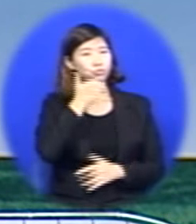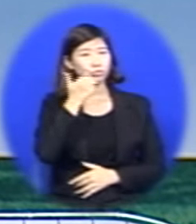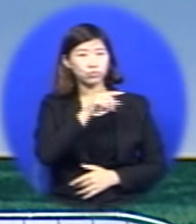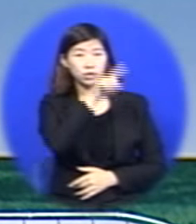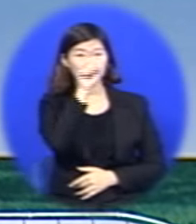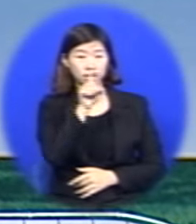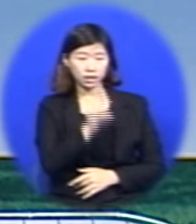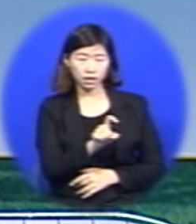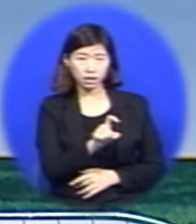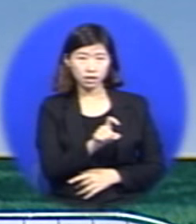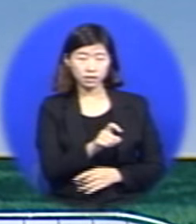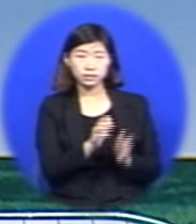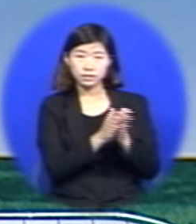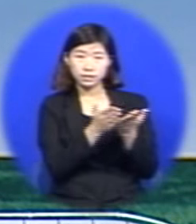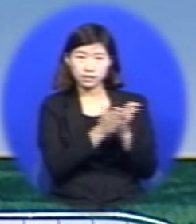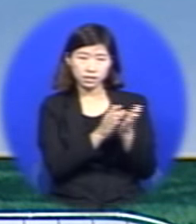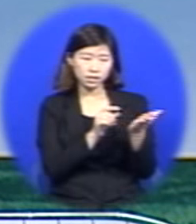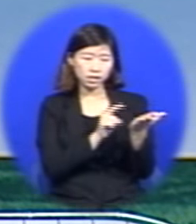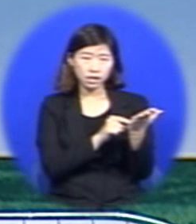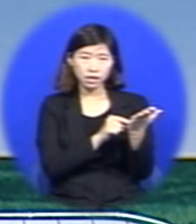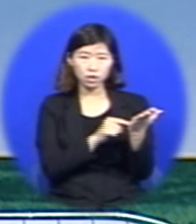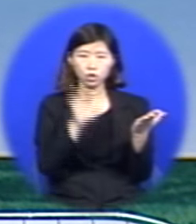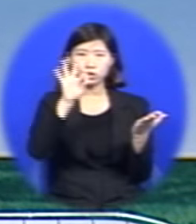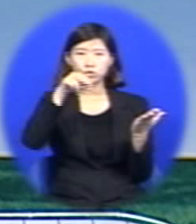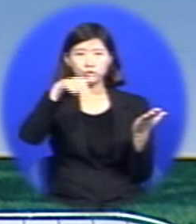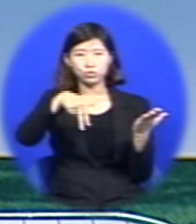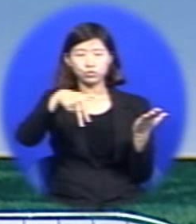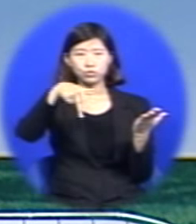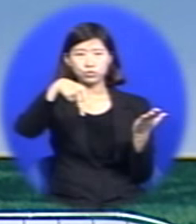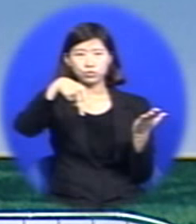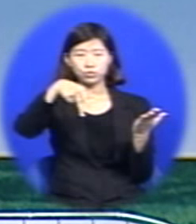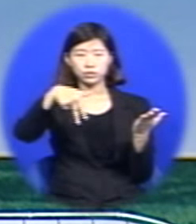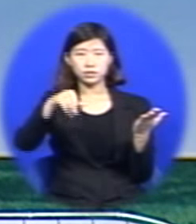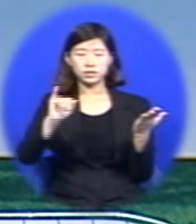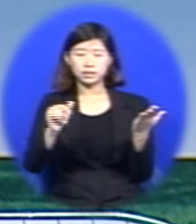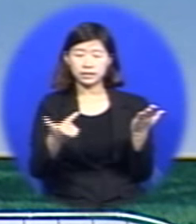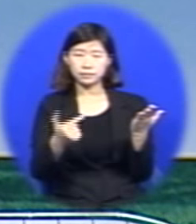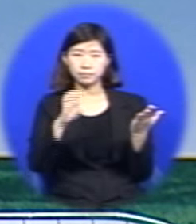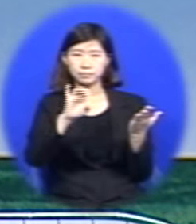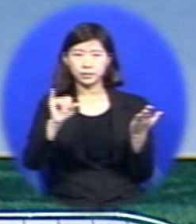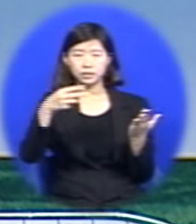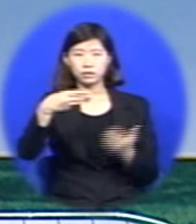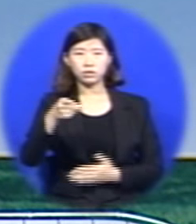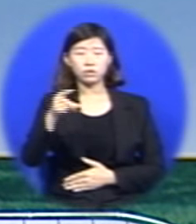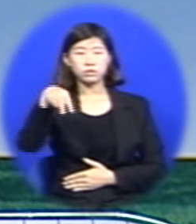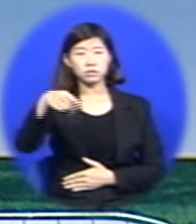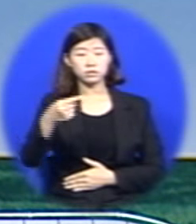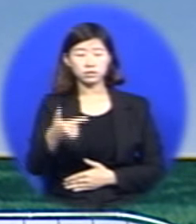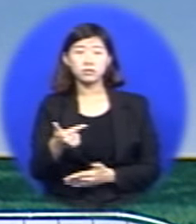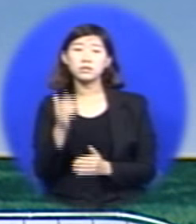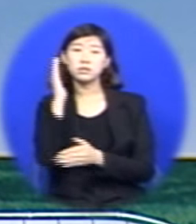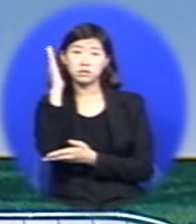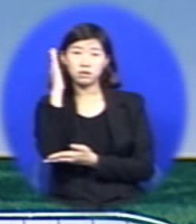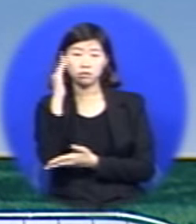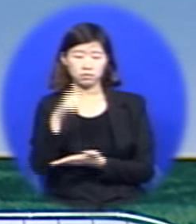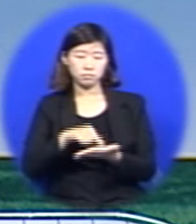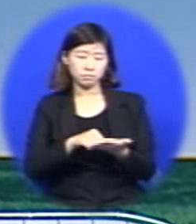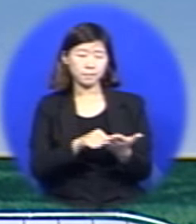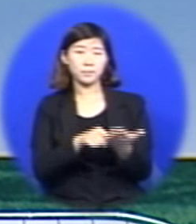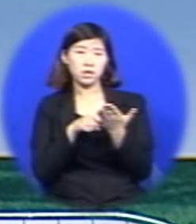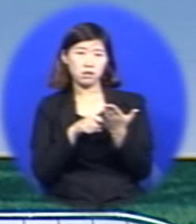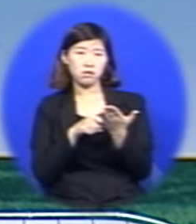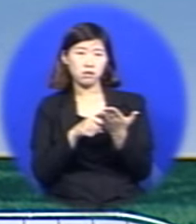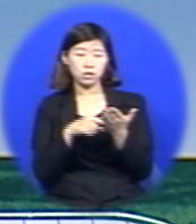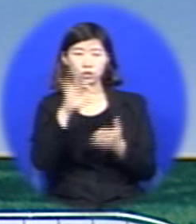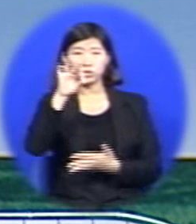쓴 유진 피터슨 이야기가 나옵니다. 이 유진 피터슨이 아주 독실한 가정에서 자랐습니다. 어릴